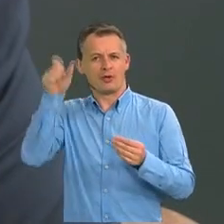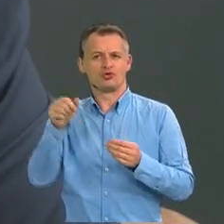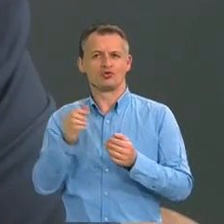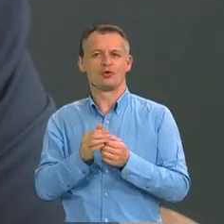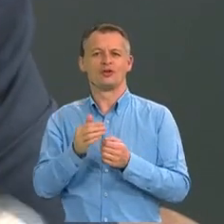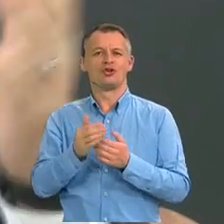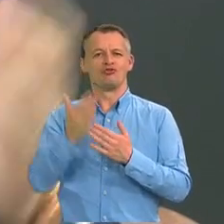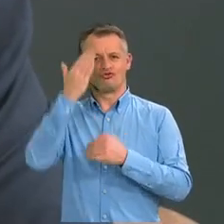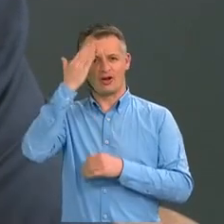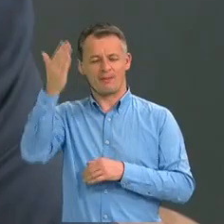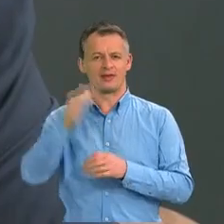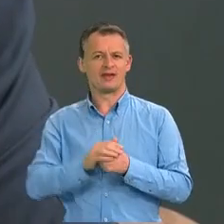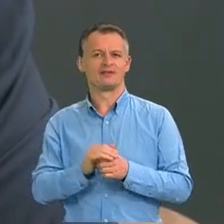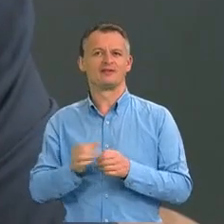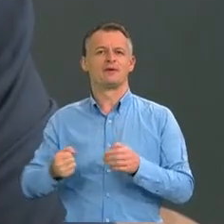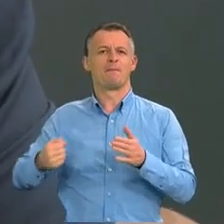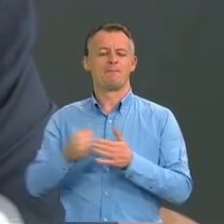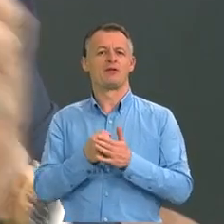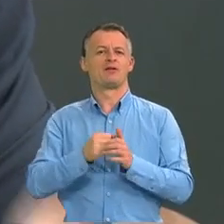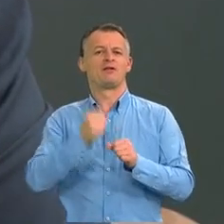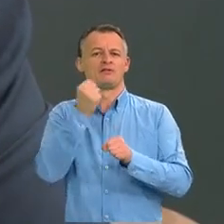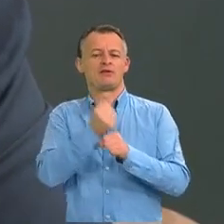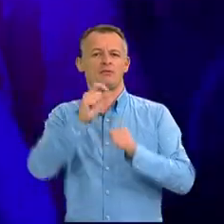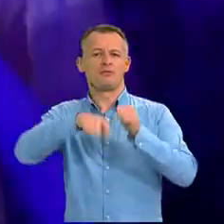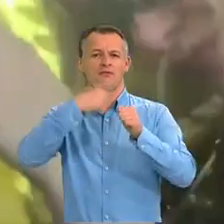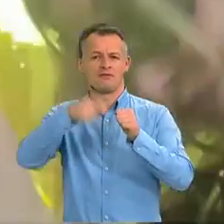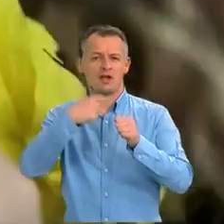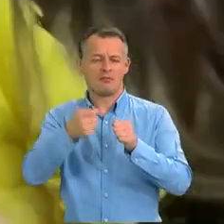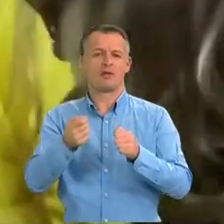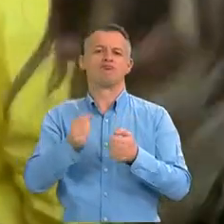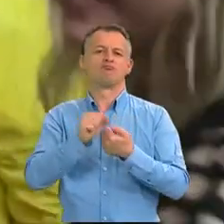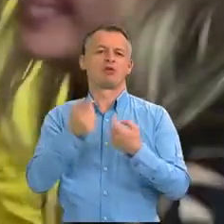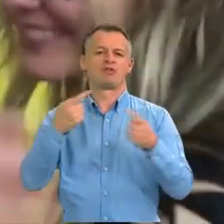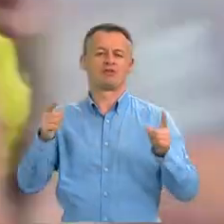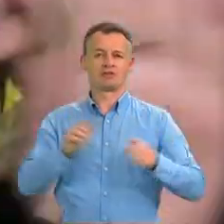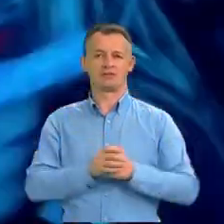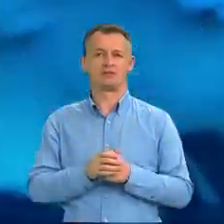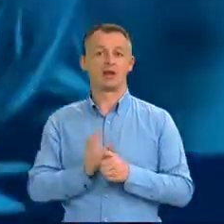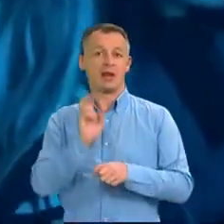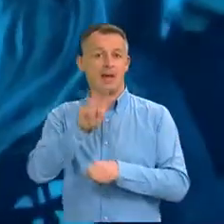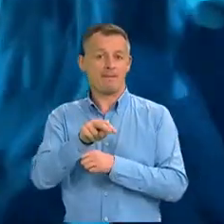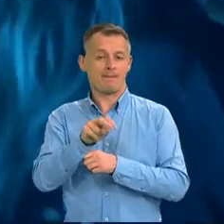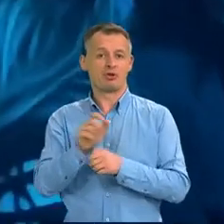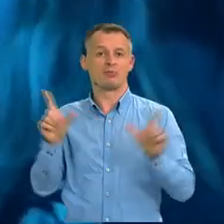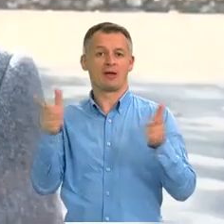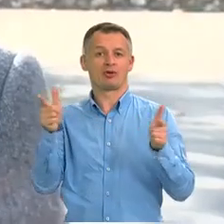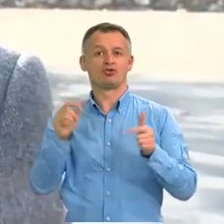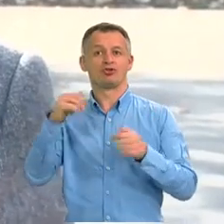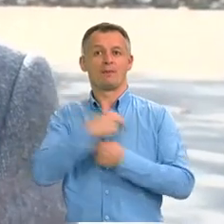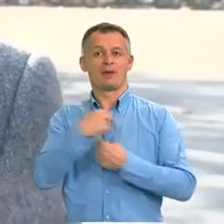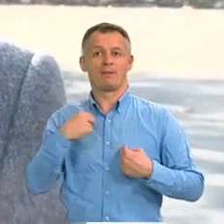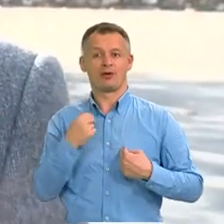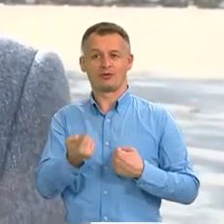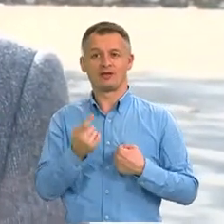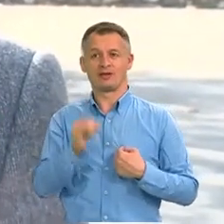Victoria's Secret până la producători de film, DJ celebri. La petrecerea grandioasă a participat și primarul din Bran. A fost o petrecere